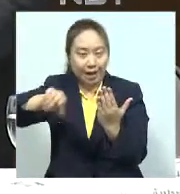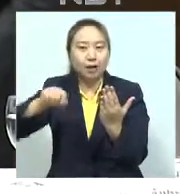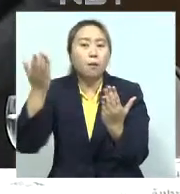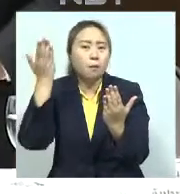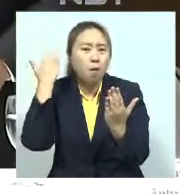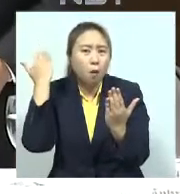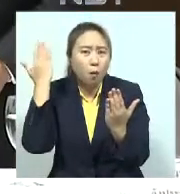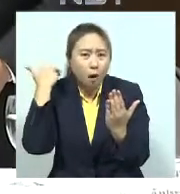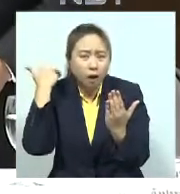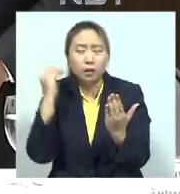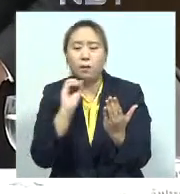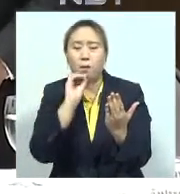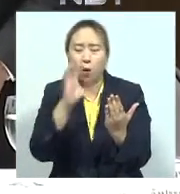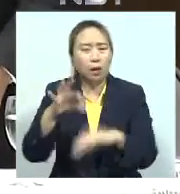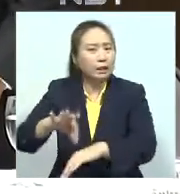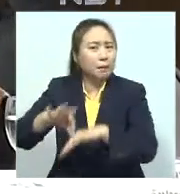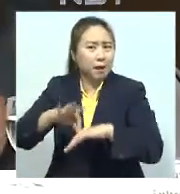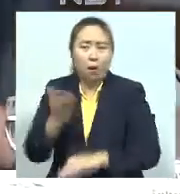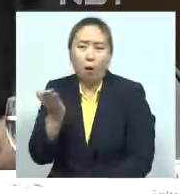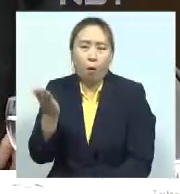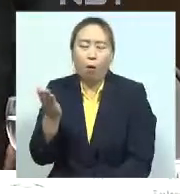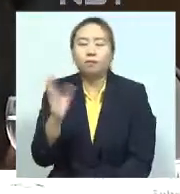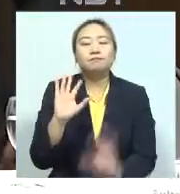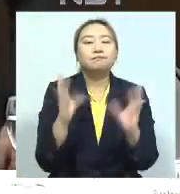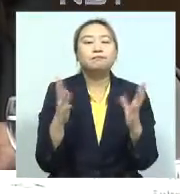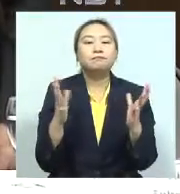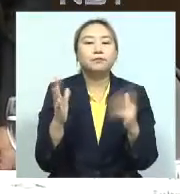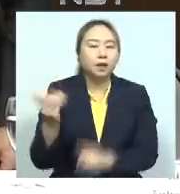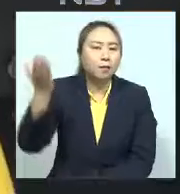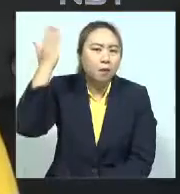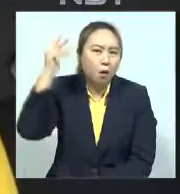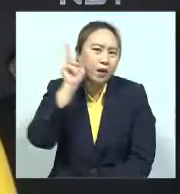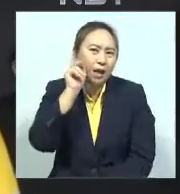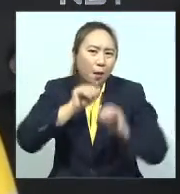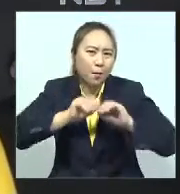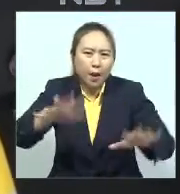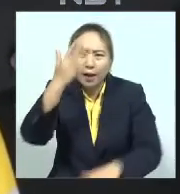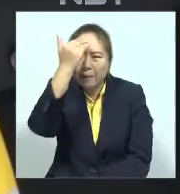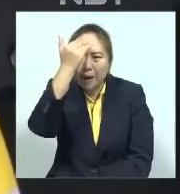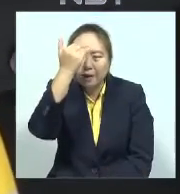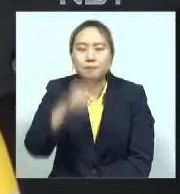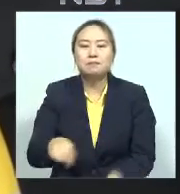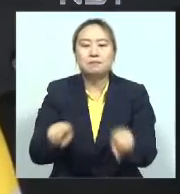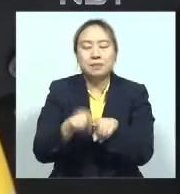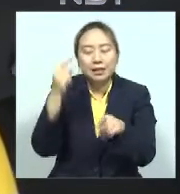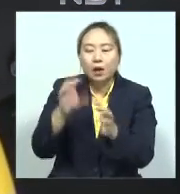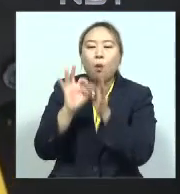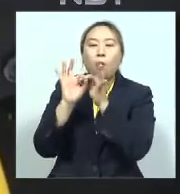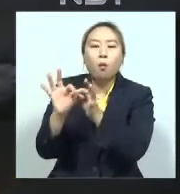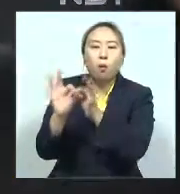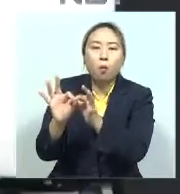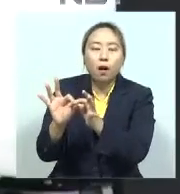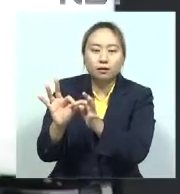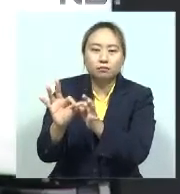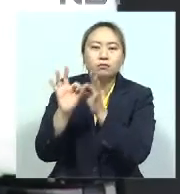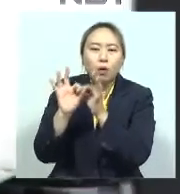มื่อวานนี้บอกว่าไม่เรียกร้องตำแหน่งอะไรใดๆแล้วนะครับที่ก่อนหน้านี้เป็นกระแสออกมาที่บอกว่าเป็นแค่การแสดงความเป็นห่วงเรื่อง